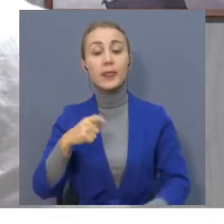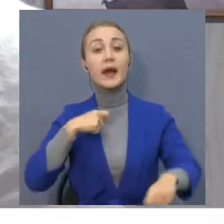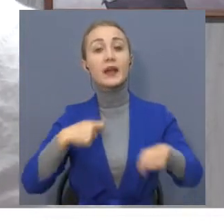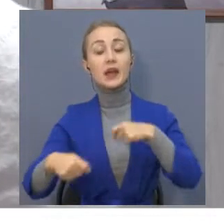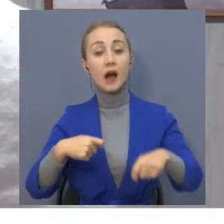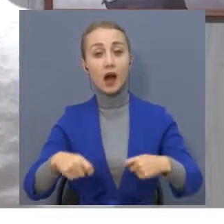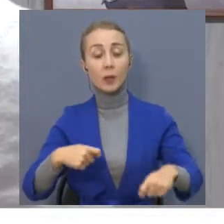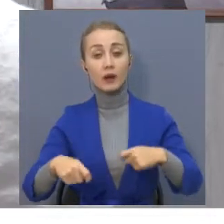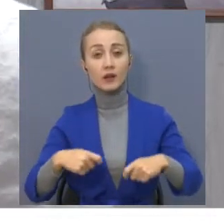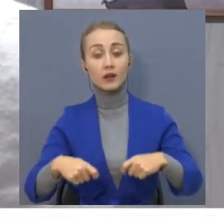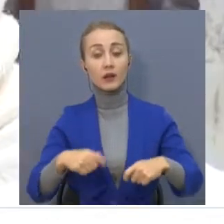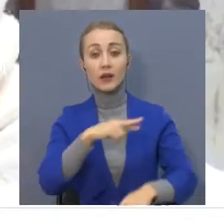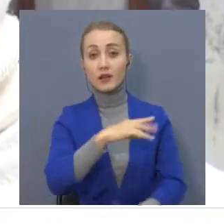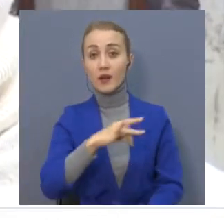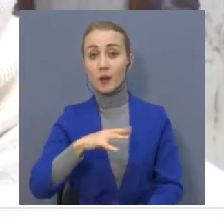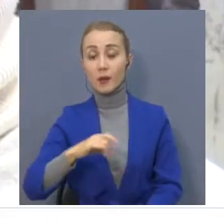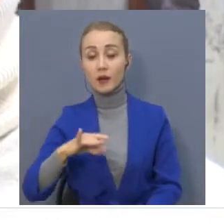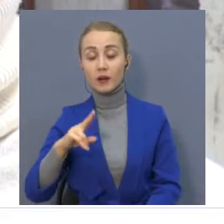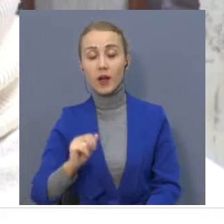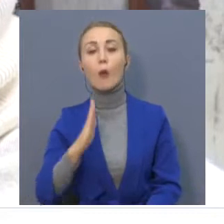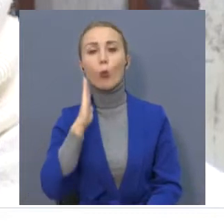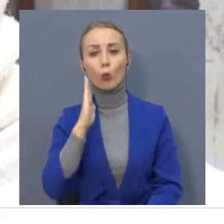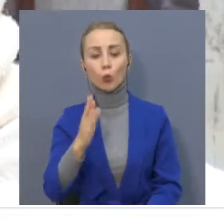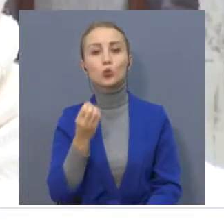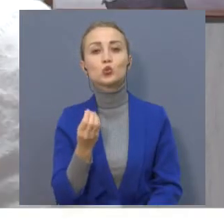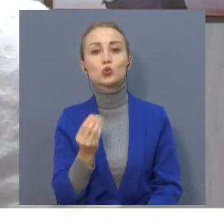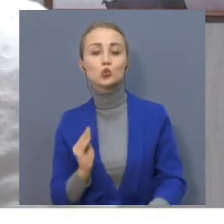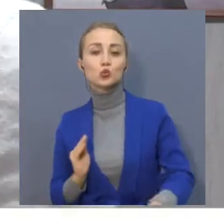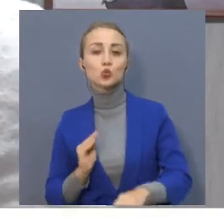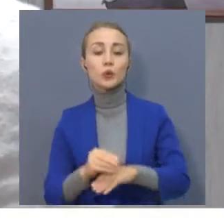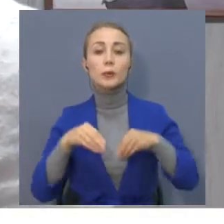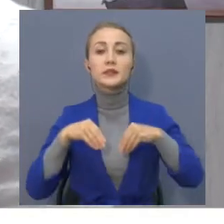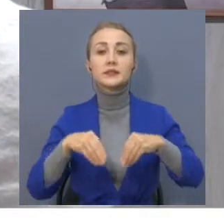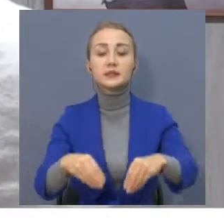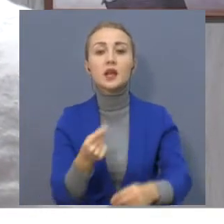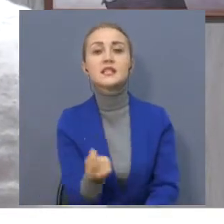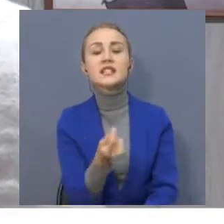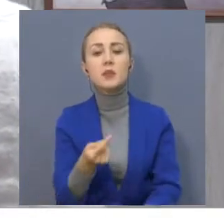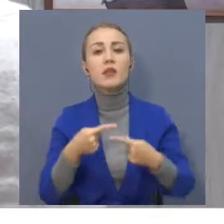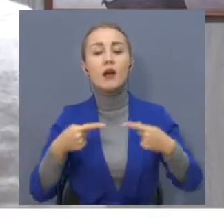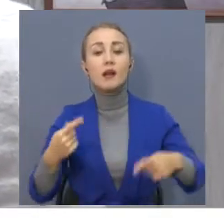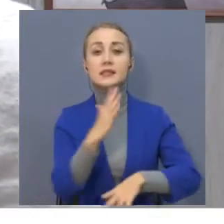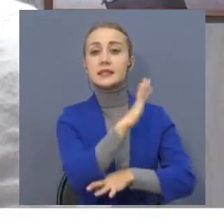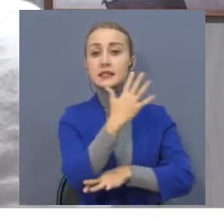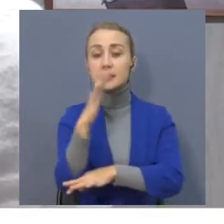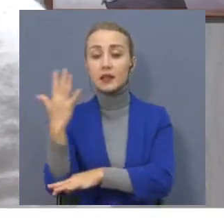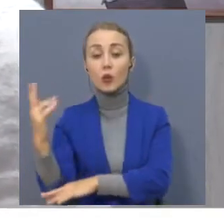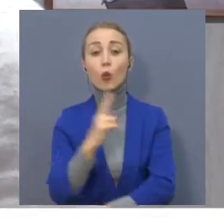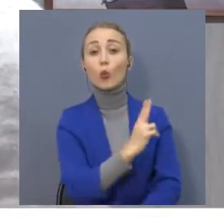шаруашылығы тауар өндірушілерінің жәрмеңкесі өтеді. Онда өңірімізге танымал және елімізге